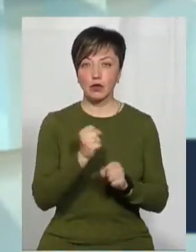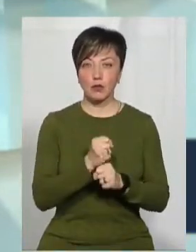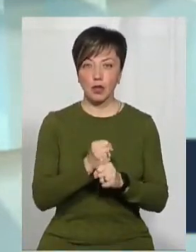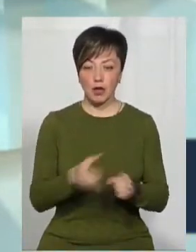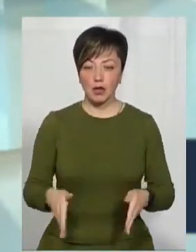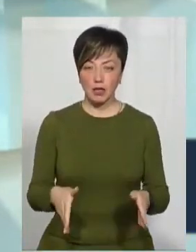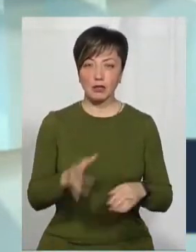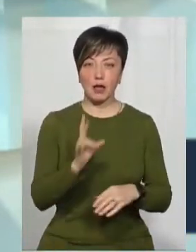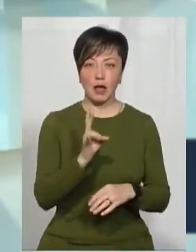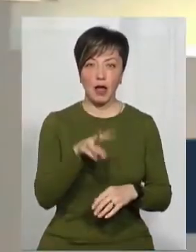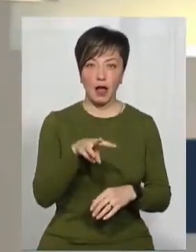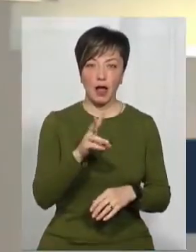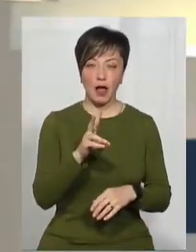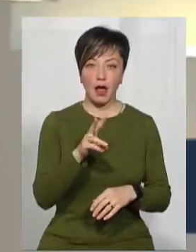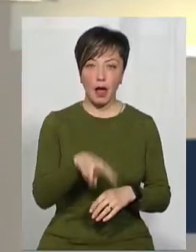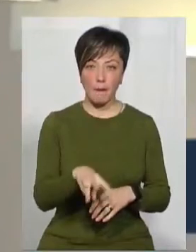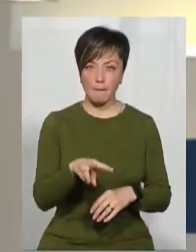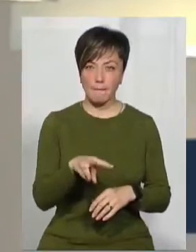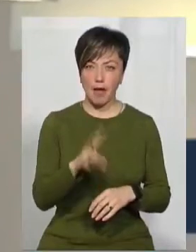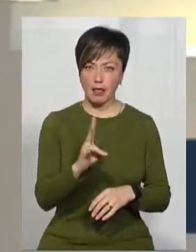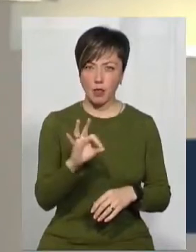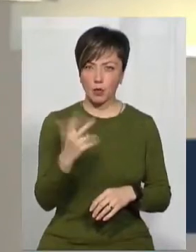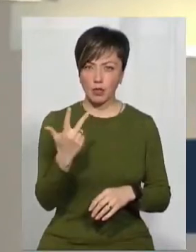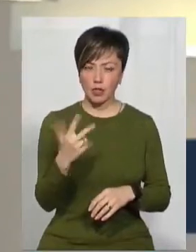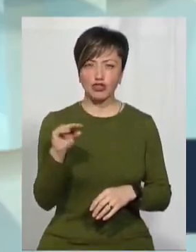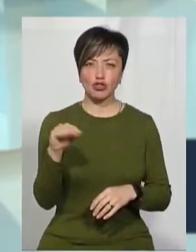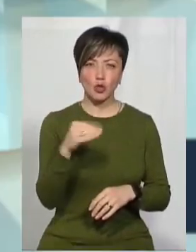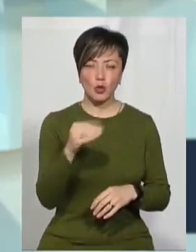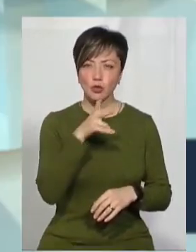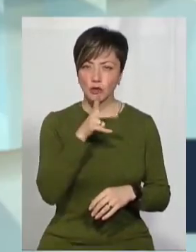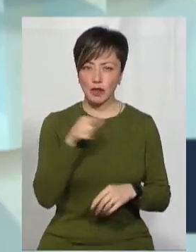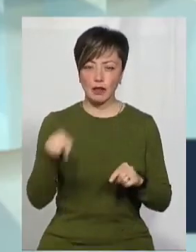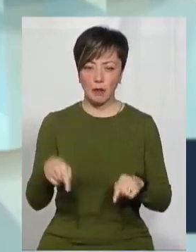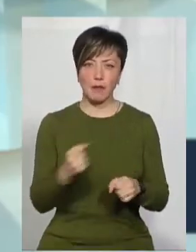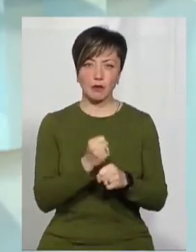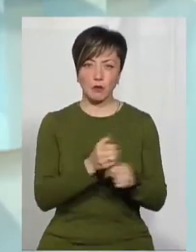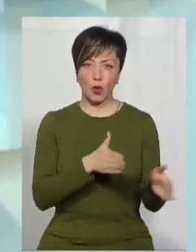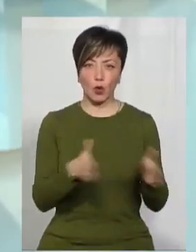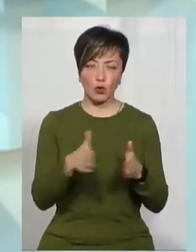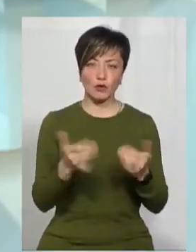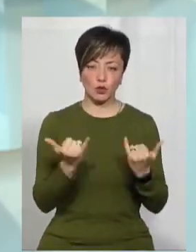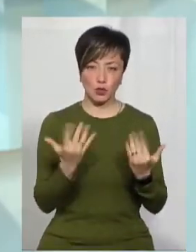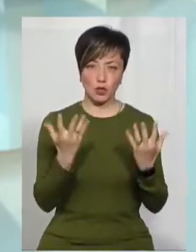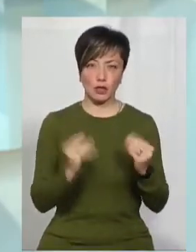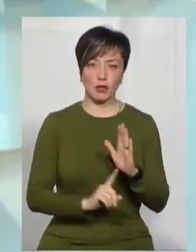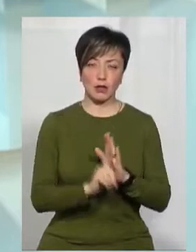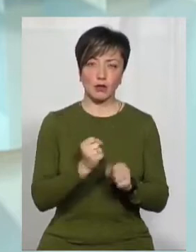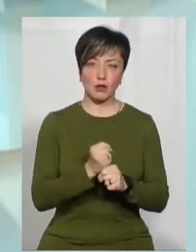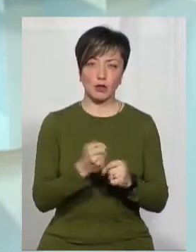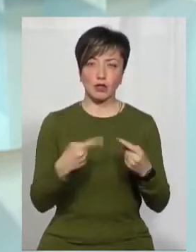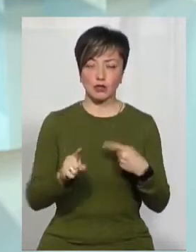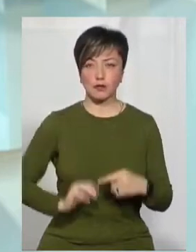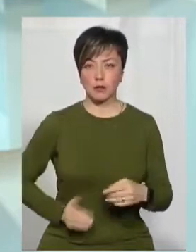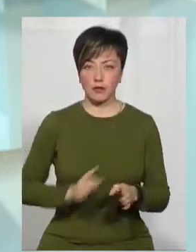трасі Н-03 Житомир-Чернівці. На двох ділянках йдуть роботи земляні підготовчі роботи. І сьогоднішнього дня роботи так само